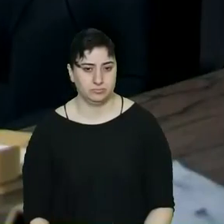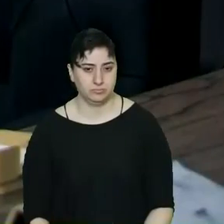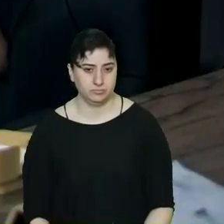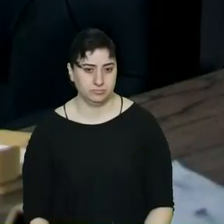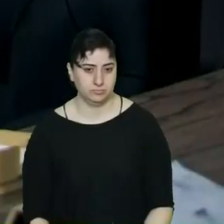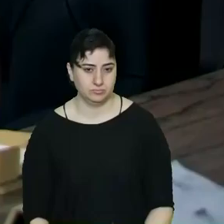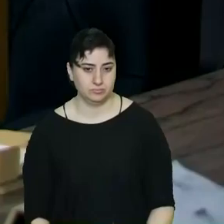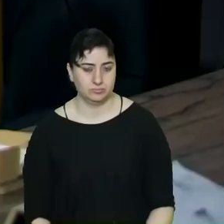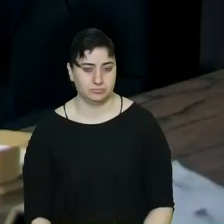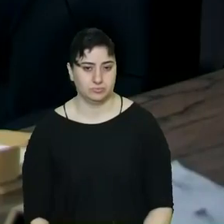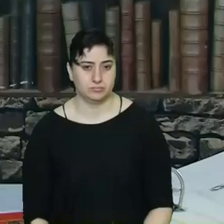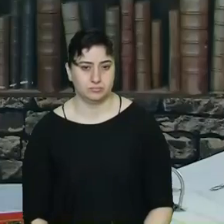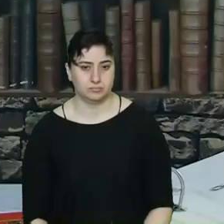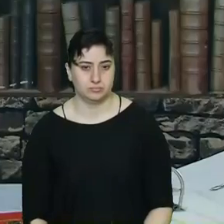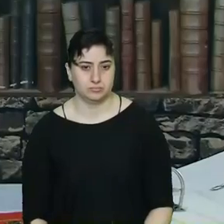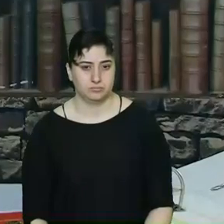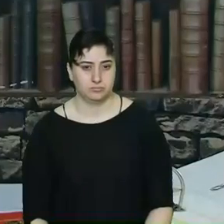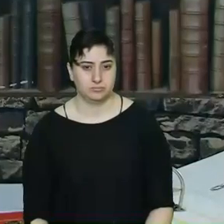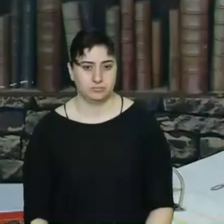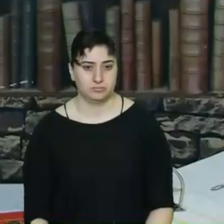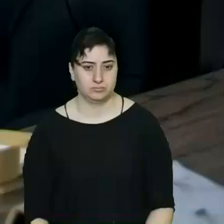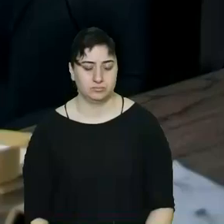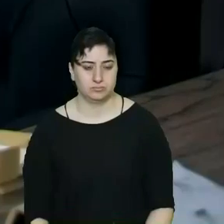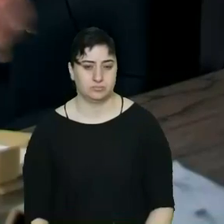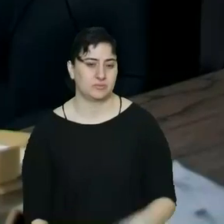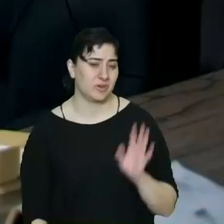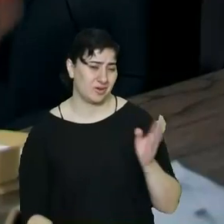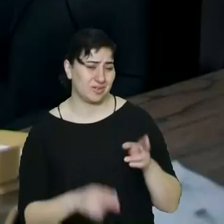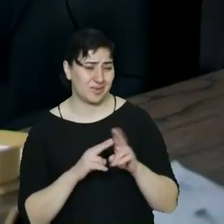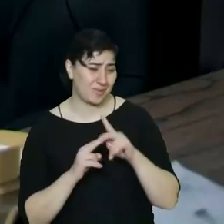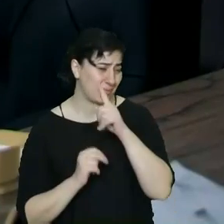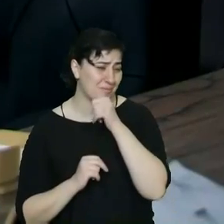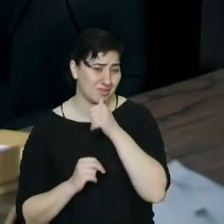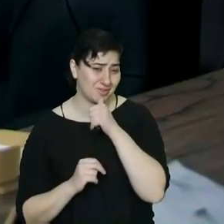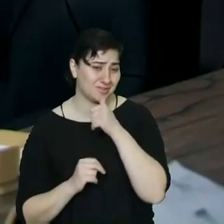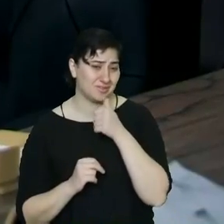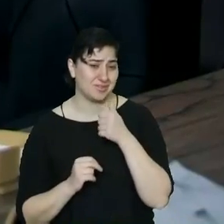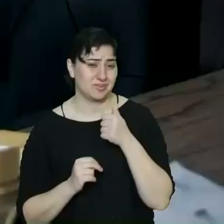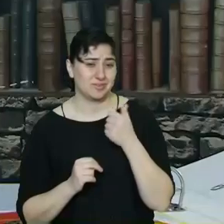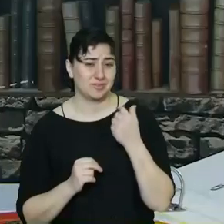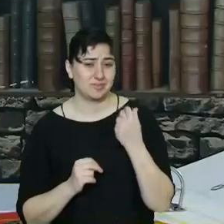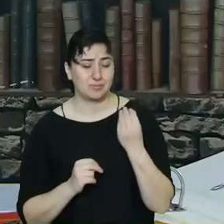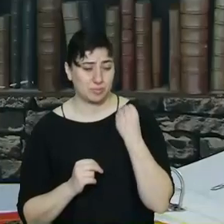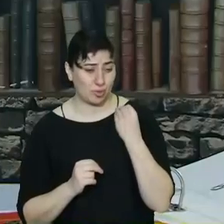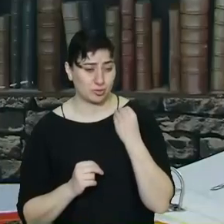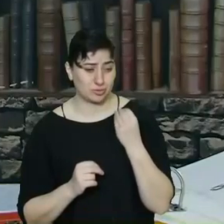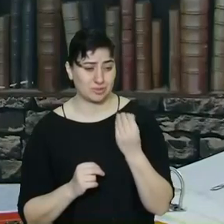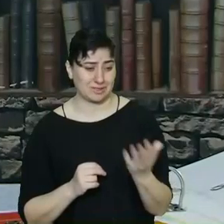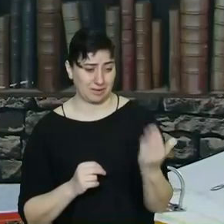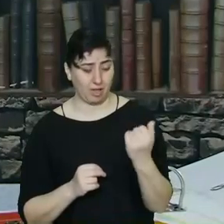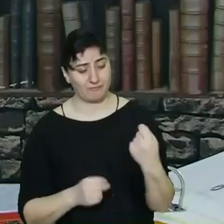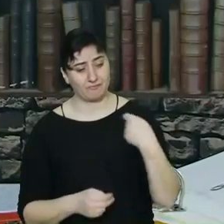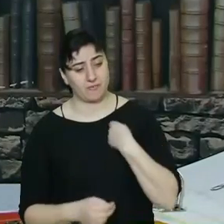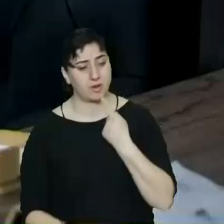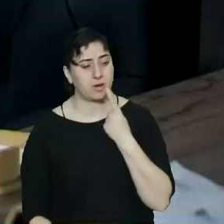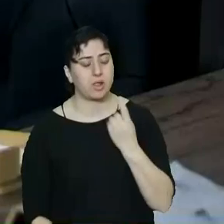dese bilemedi. Şaşkınlıktan ağzı açık kalmış. Ay Kemal Bey de şimdi yani getir borcunu öde. Hadi